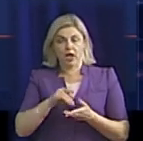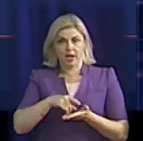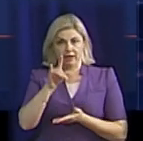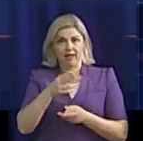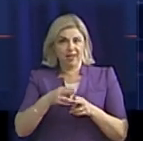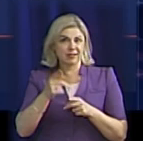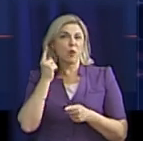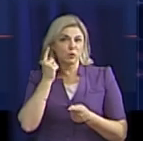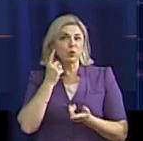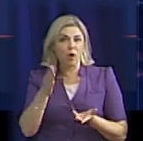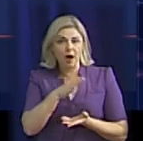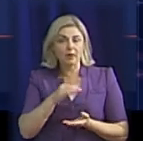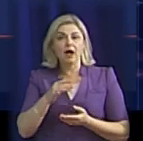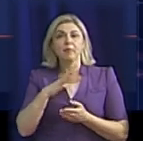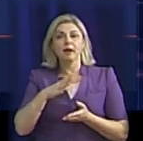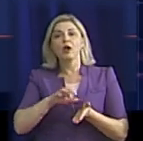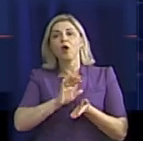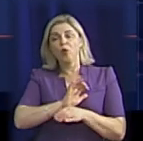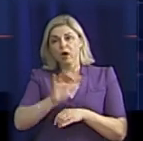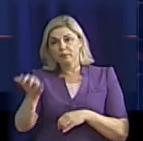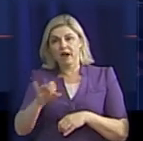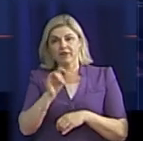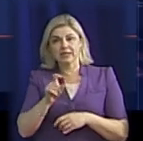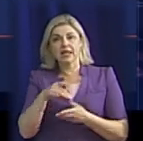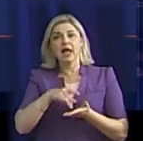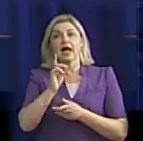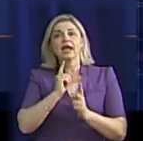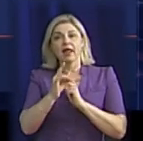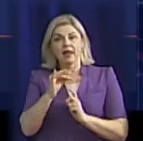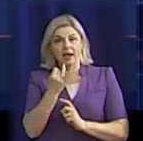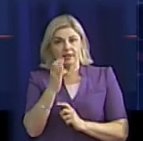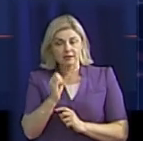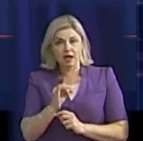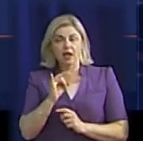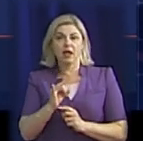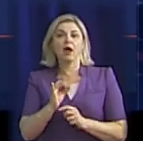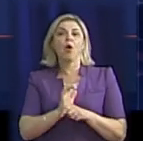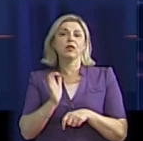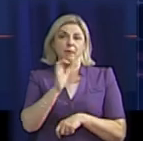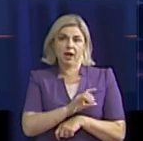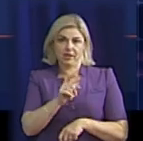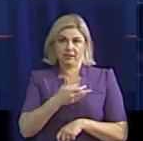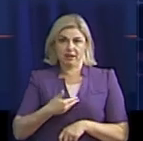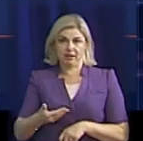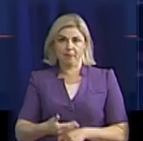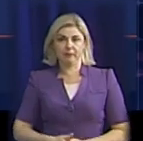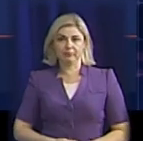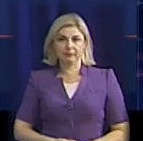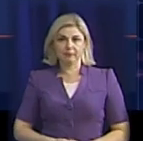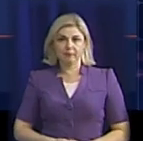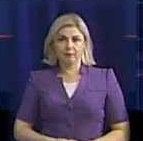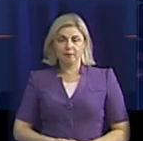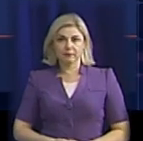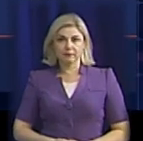чутками. Зняли його з рейсів і відправили за нами. Компанія «Браво» – це їхній самоліт, але це там один із лучших.